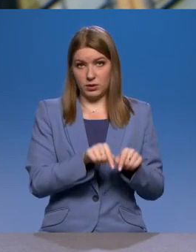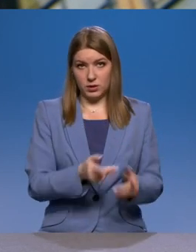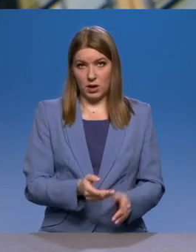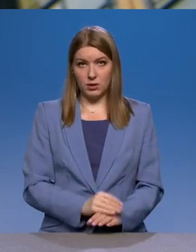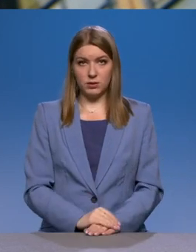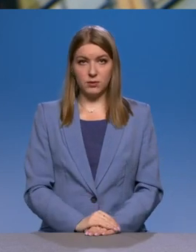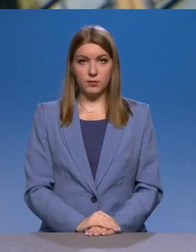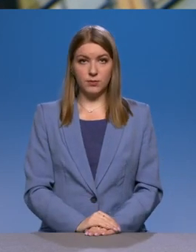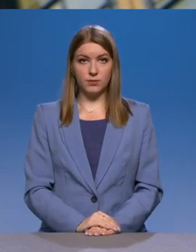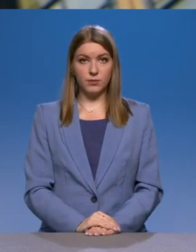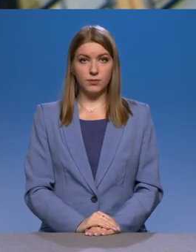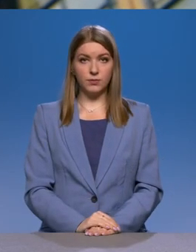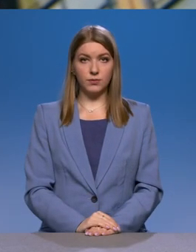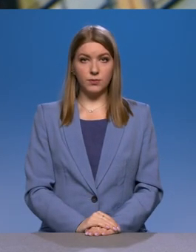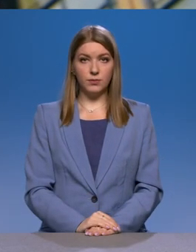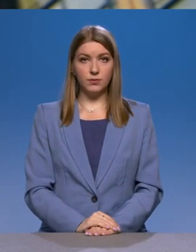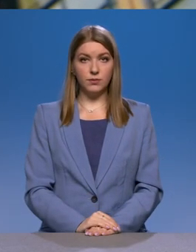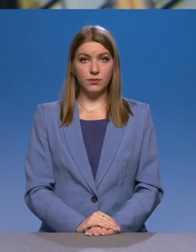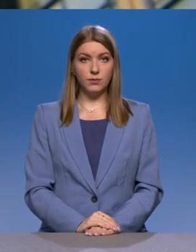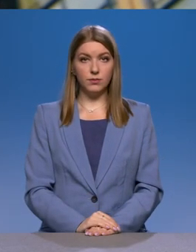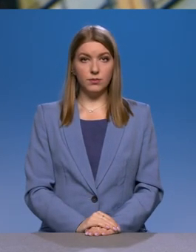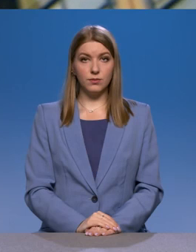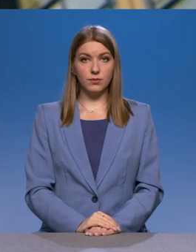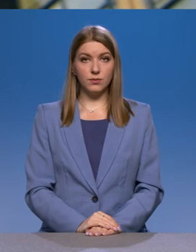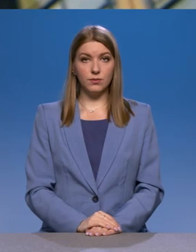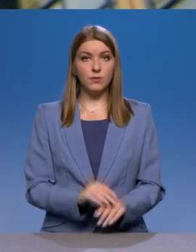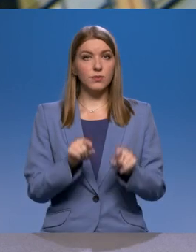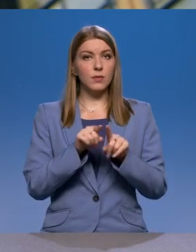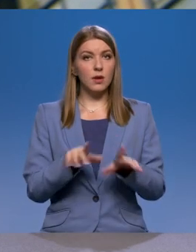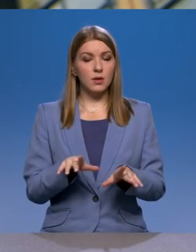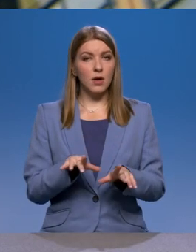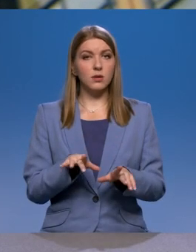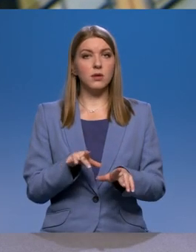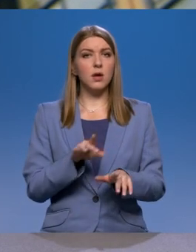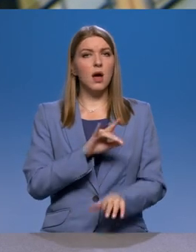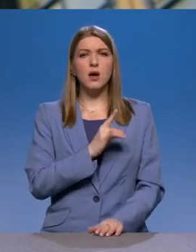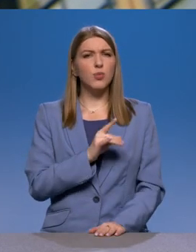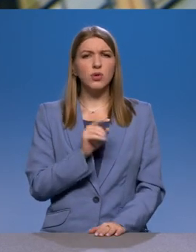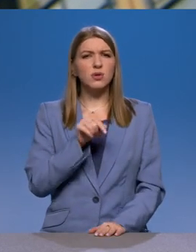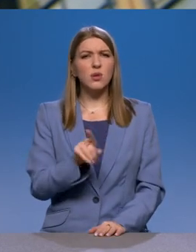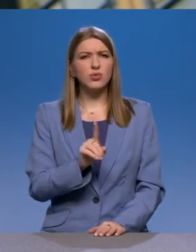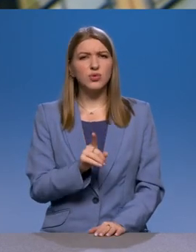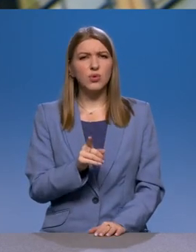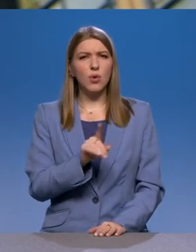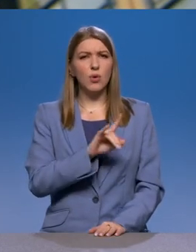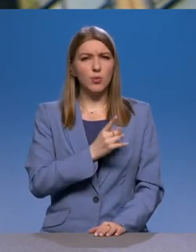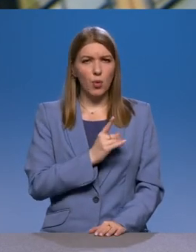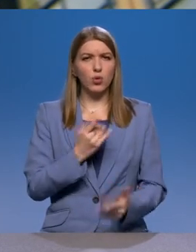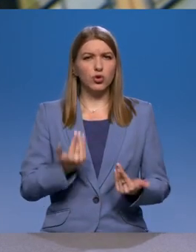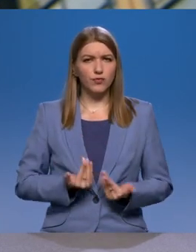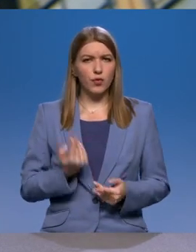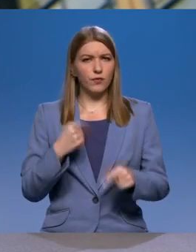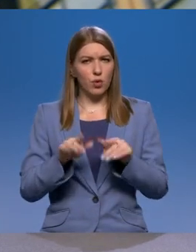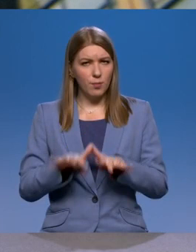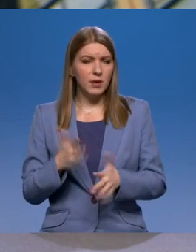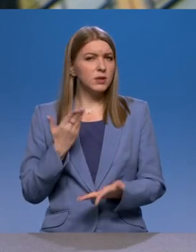собственник. Угу. Да, я так не понимаю, ребенок, что там с ребенком? Ребенок живет в другом месте, да, или ребенок с вами